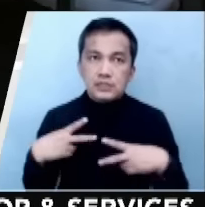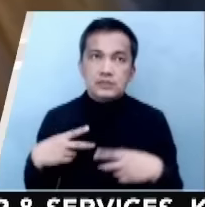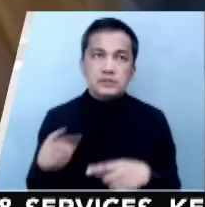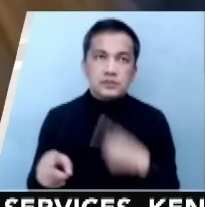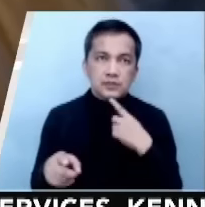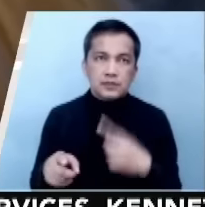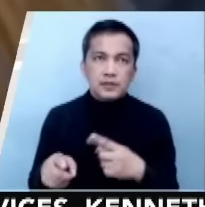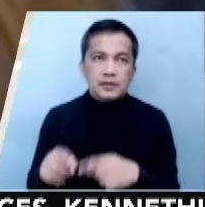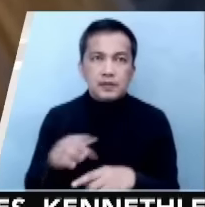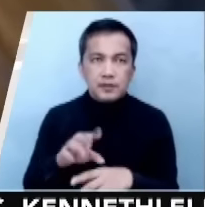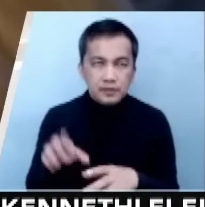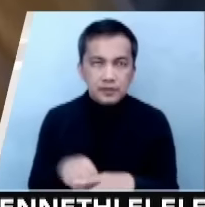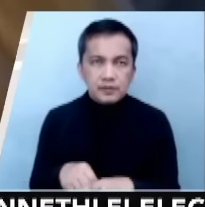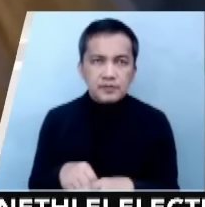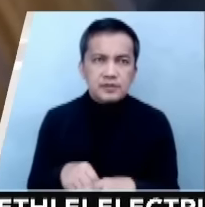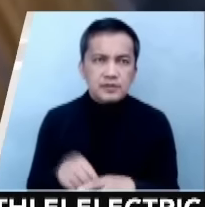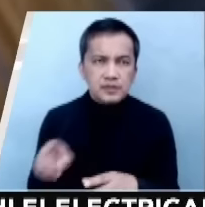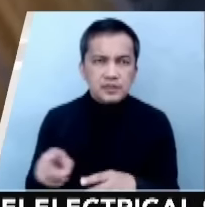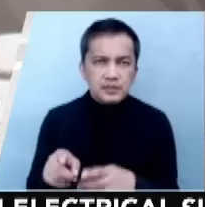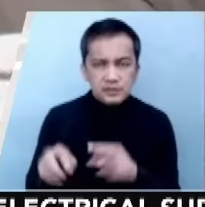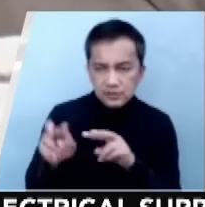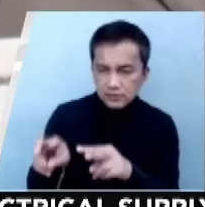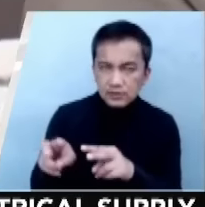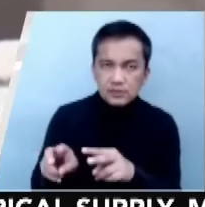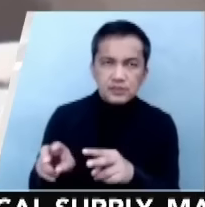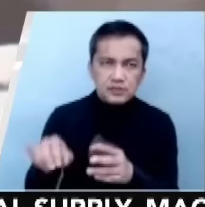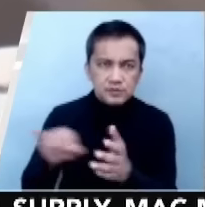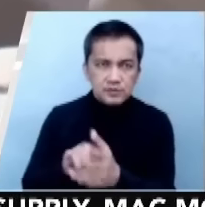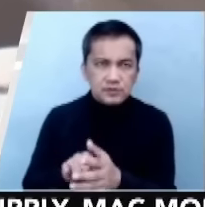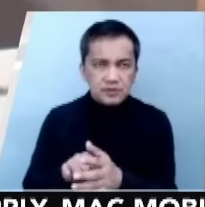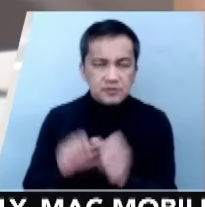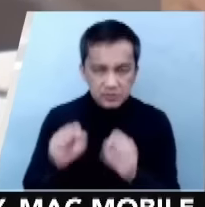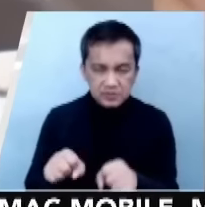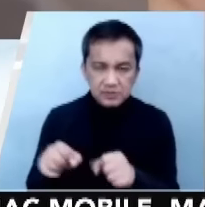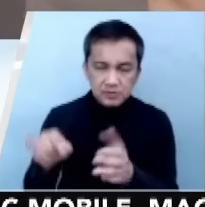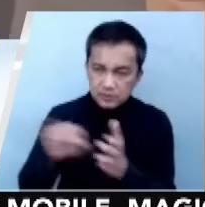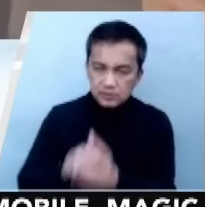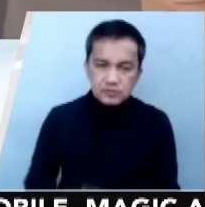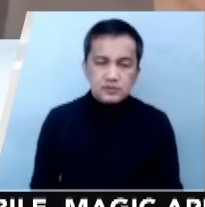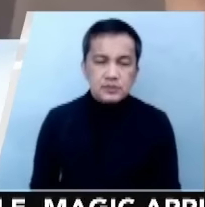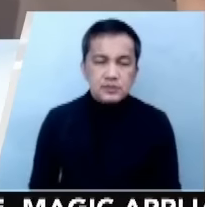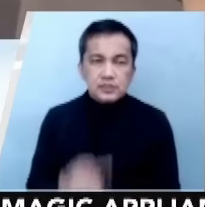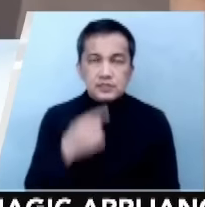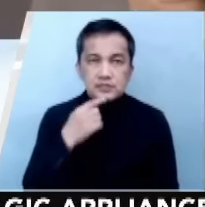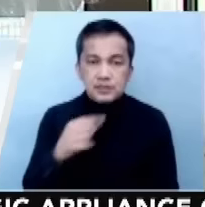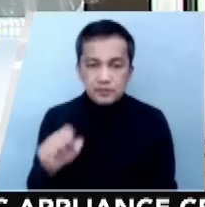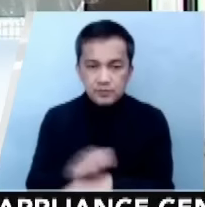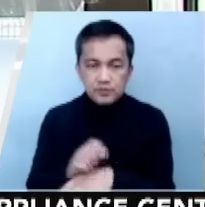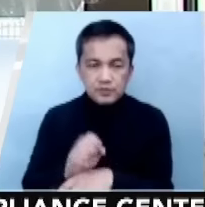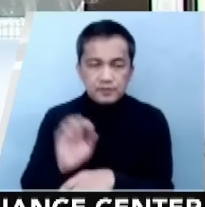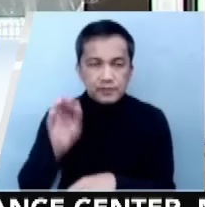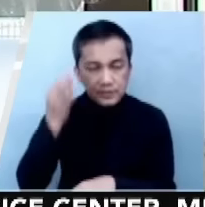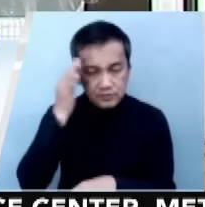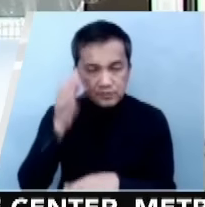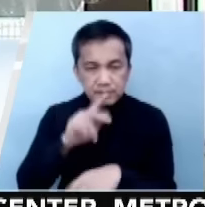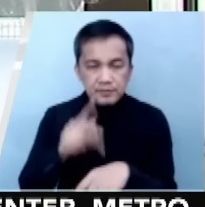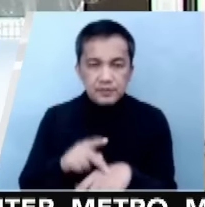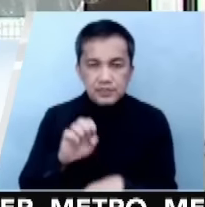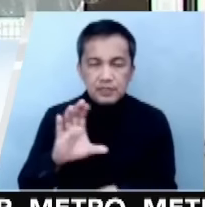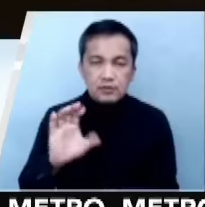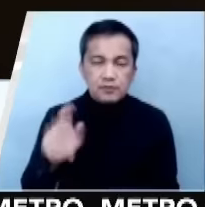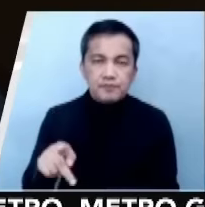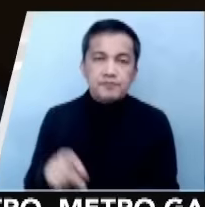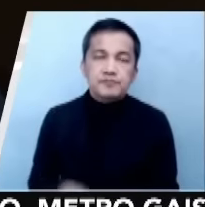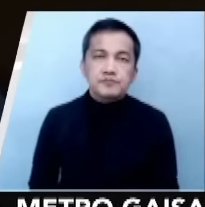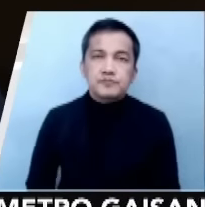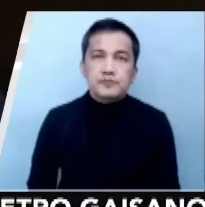mga investors or potential investors. Sabi naman ng Employers Confederation of the Philippines o ECO. Sa mga business conferences,